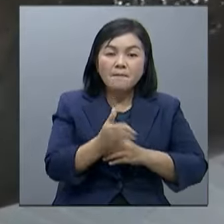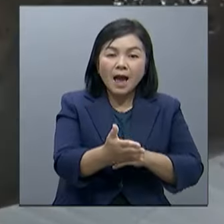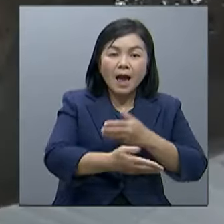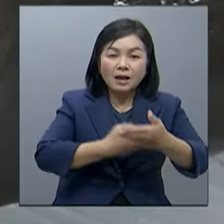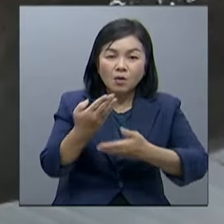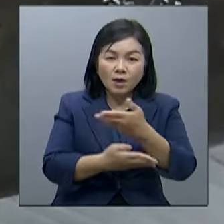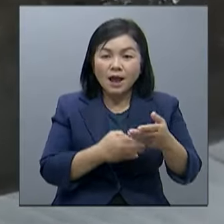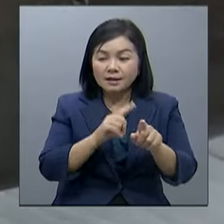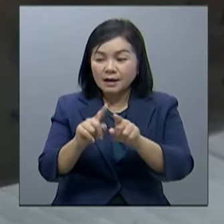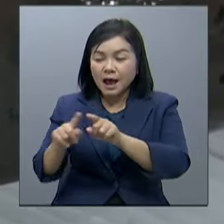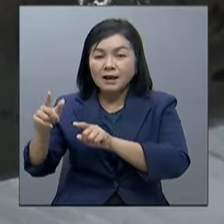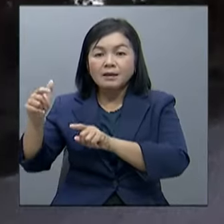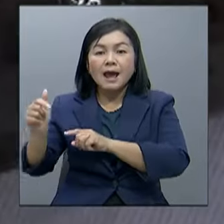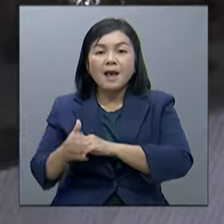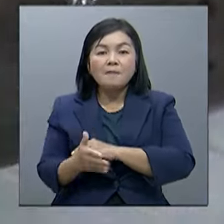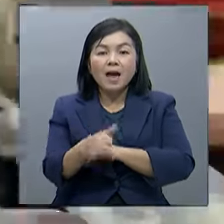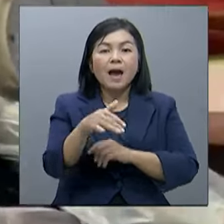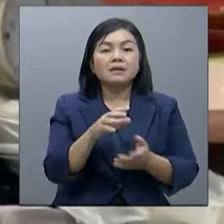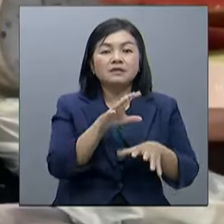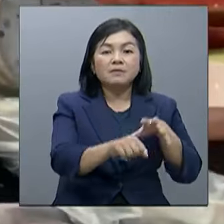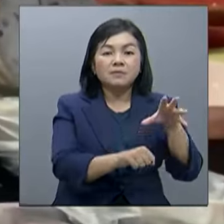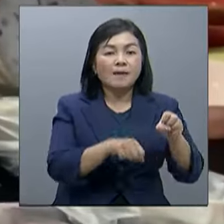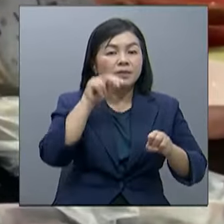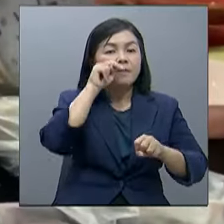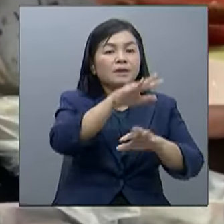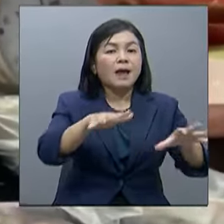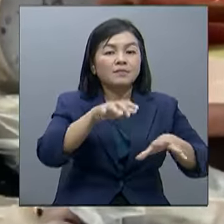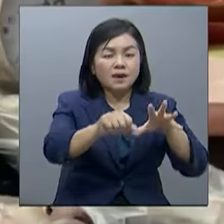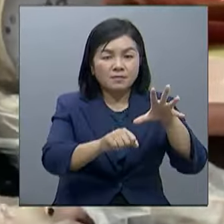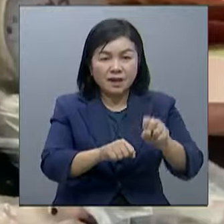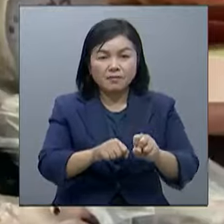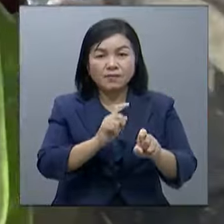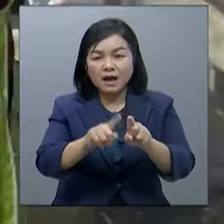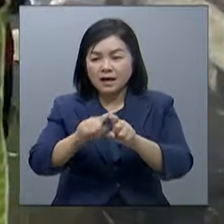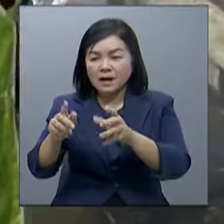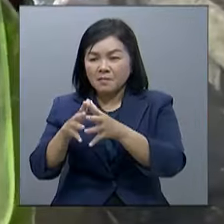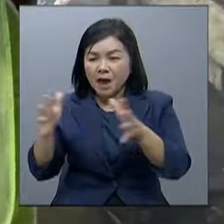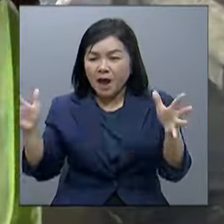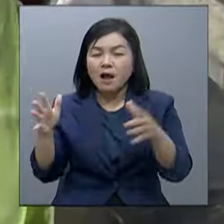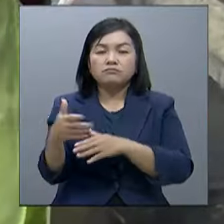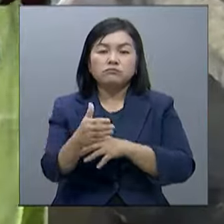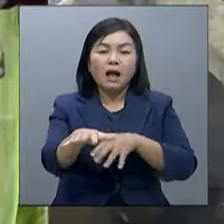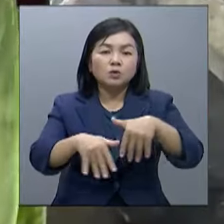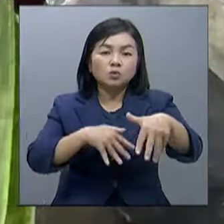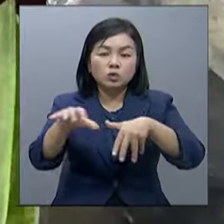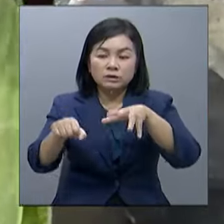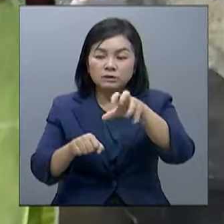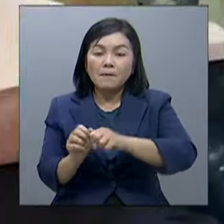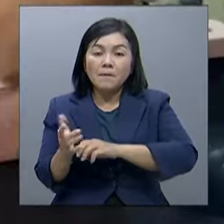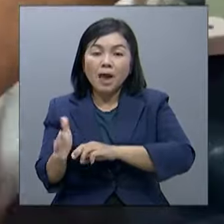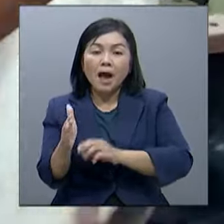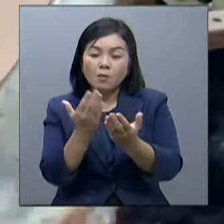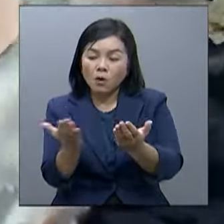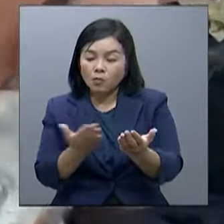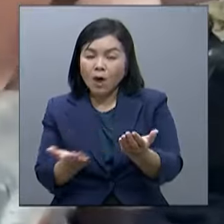ที่นิยมโดยเฉพาะกับปลาแม่น้ำนะคะตลาดแห่งนี้เป็นศูนย์รวมปลาแม่น้ำค่ะในแต่ละวันจะมีชาวบ้านที่จับปลาเอามาวาง